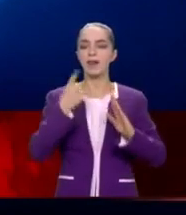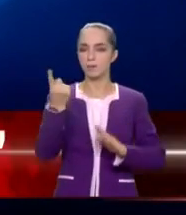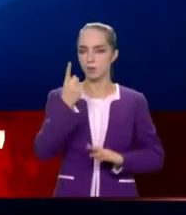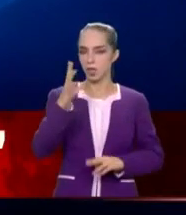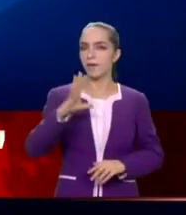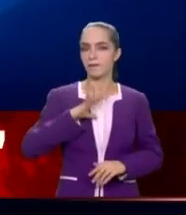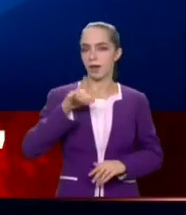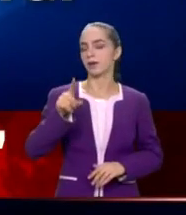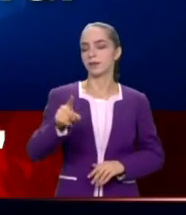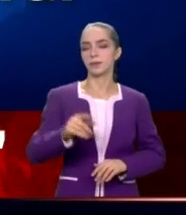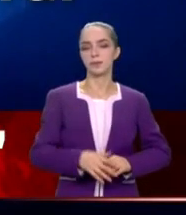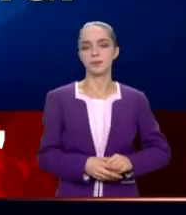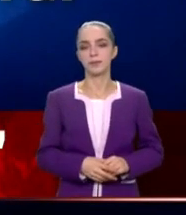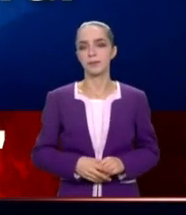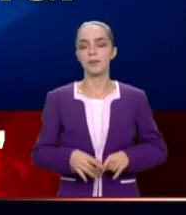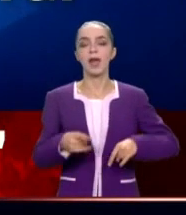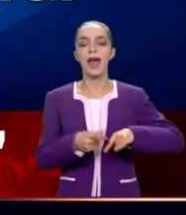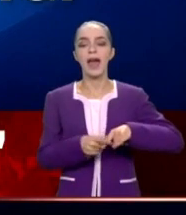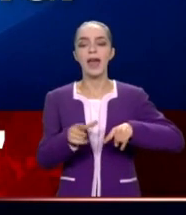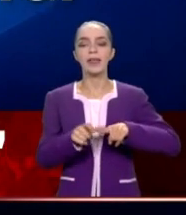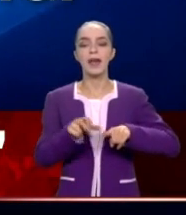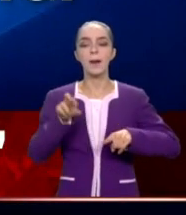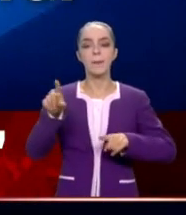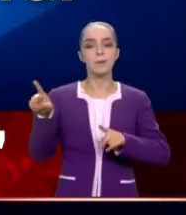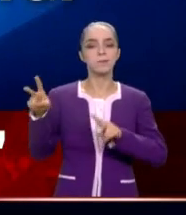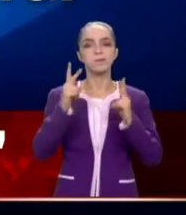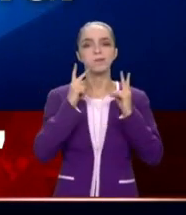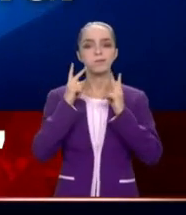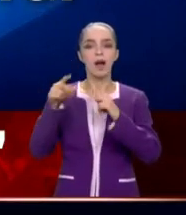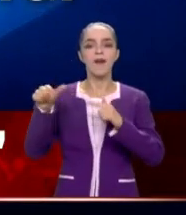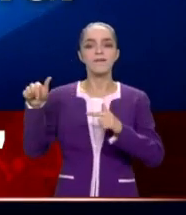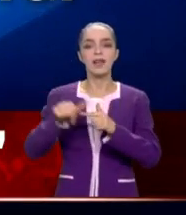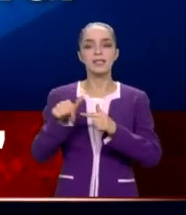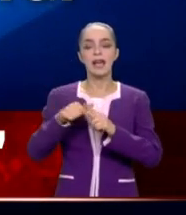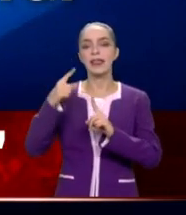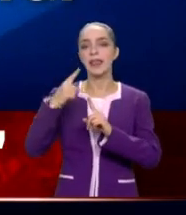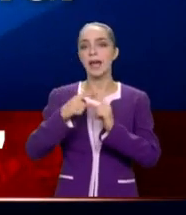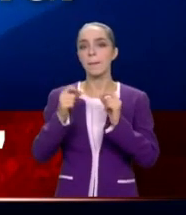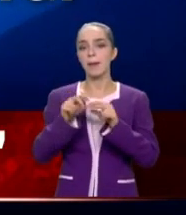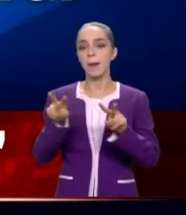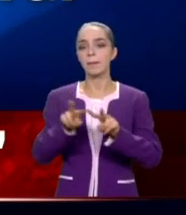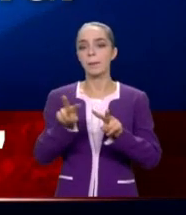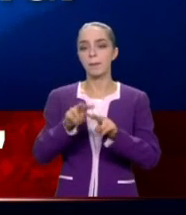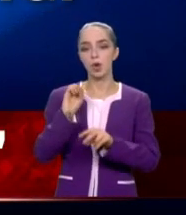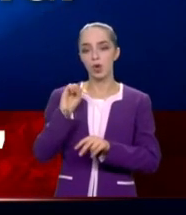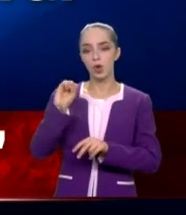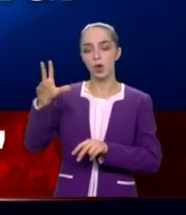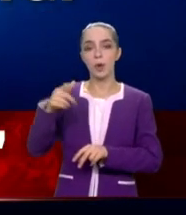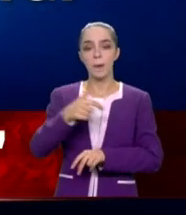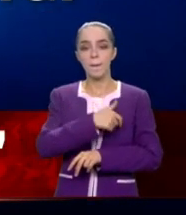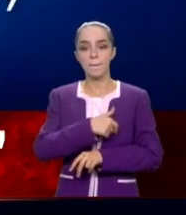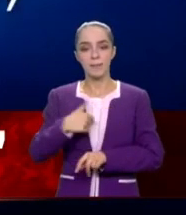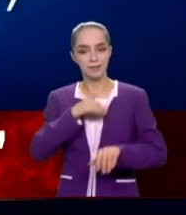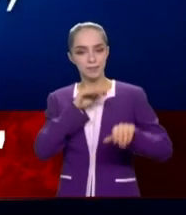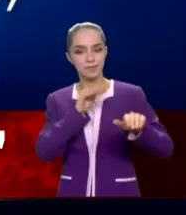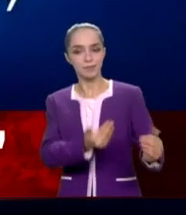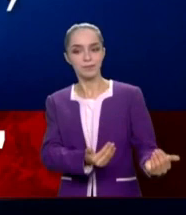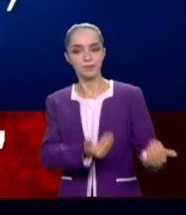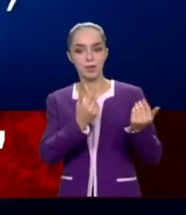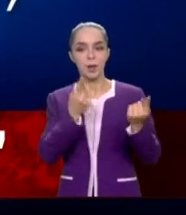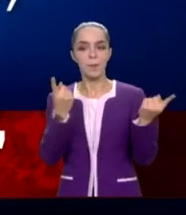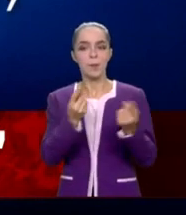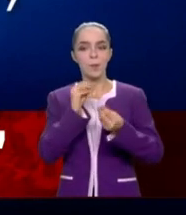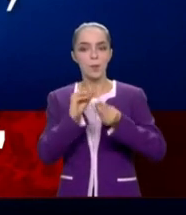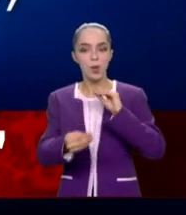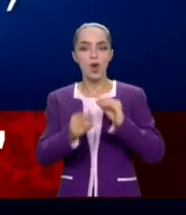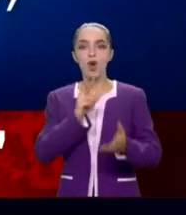ve hedefin işaretidir. HDP'li bölücülerin fezlekelerinin meclise gönderilip milli dayanışma şuurunun çelikleştiği bu günlerde öğrenci andı